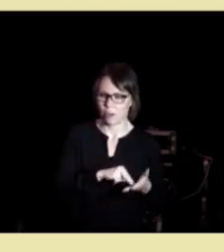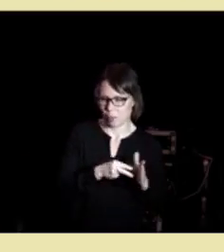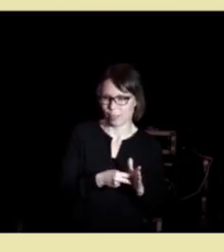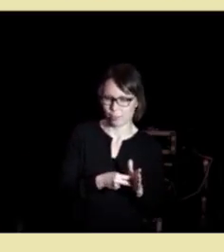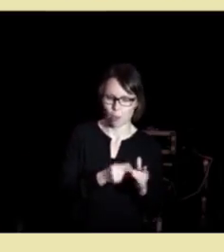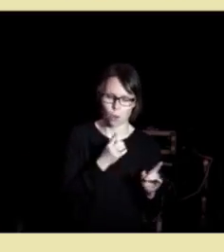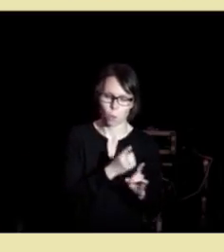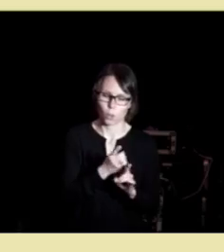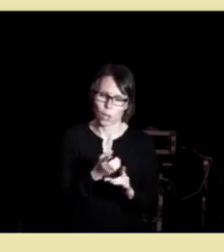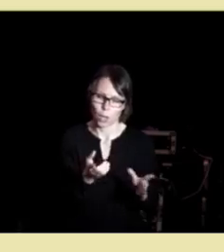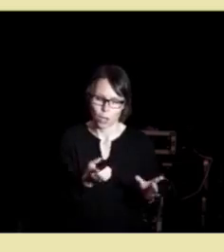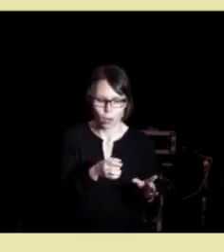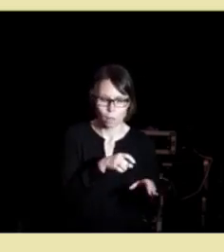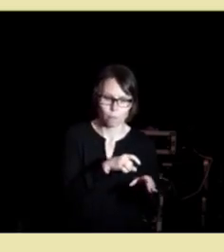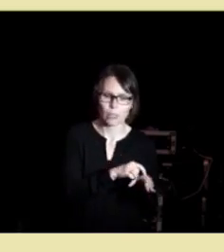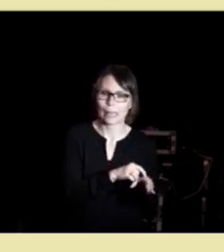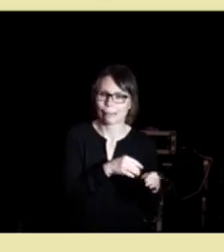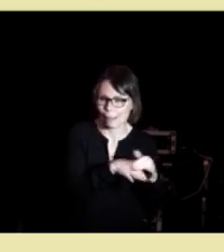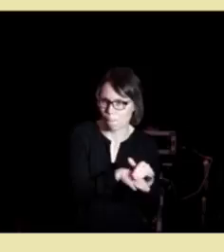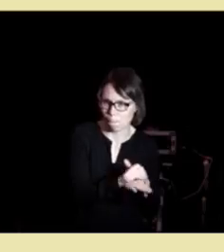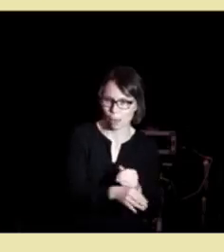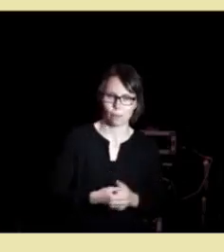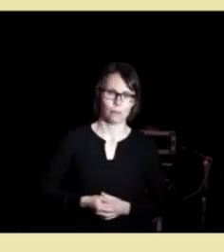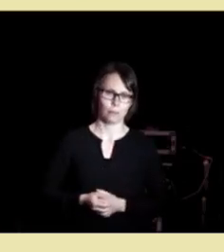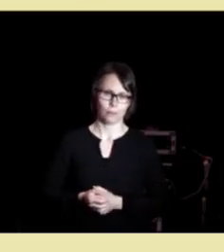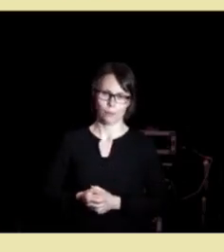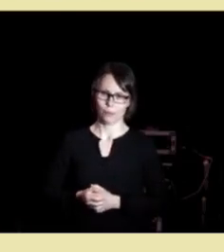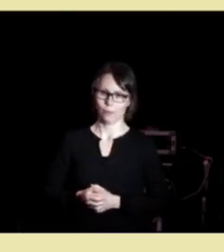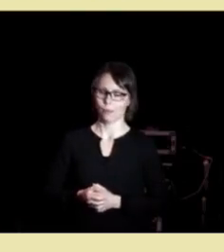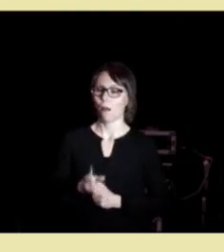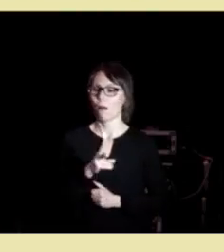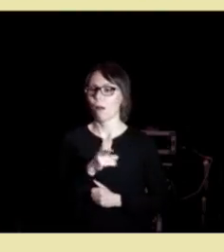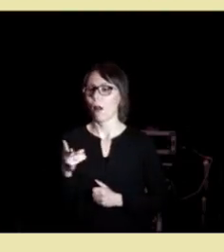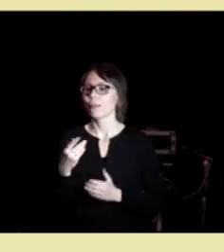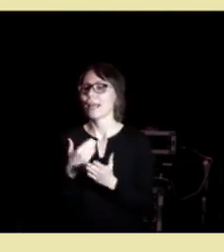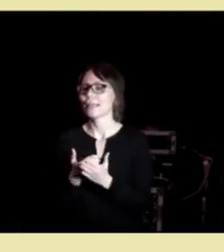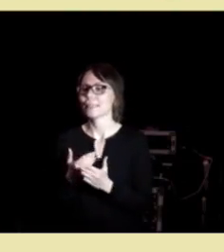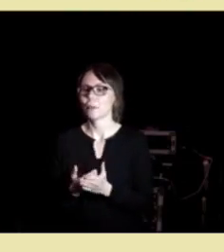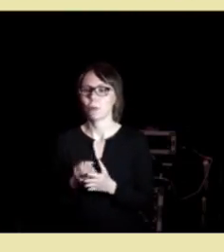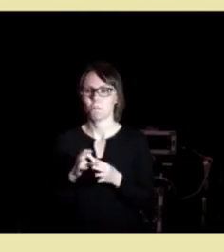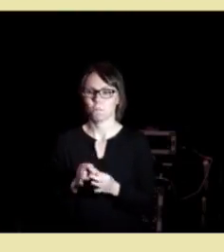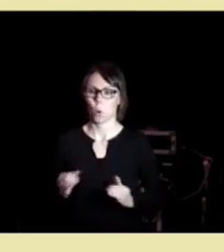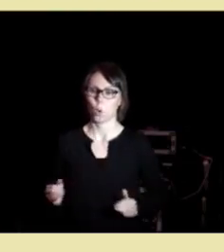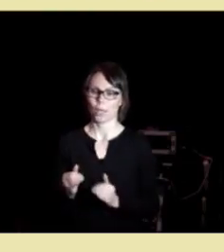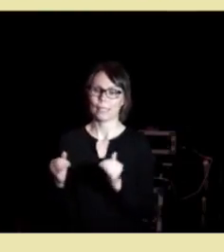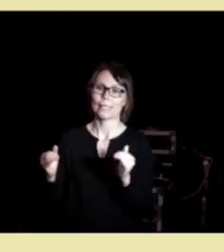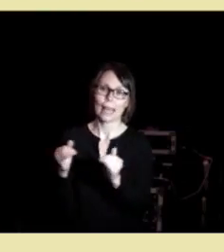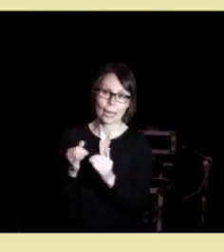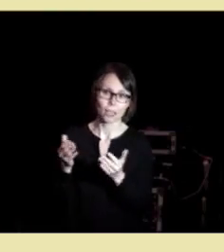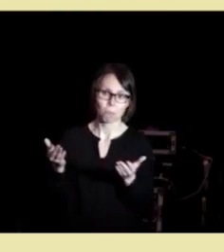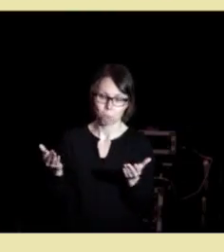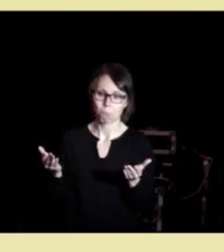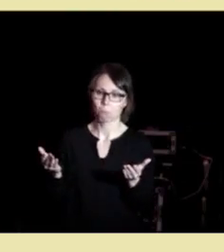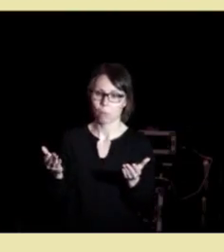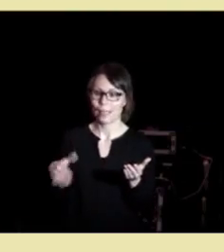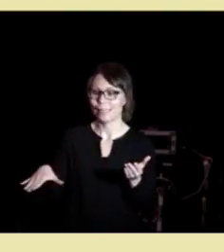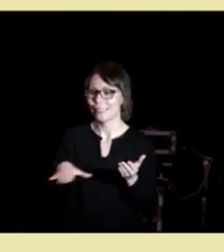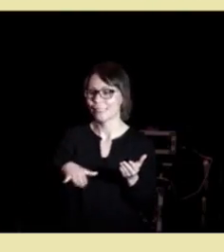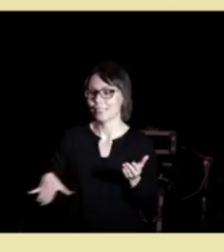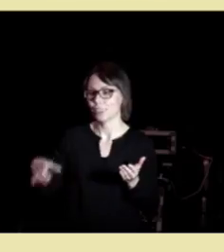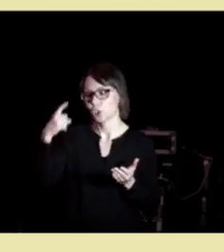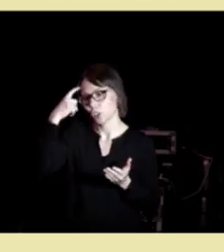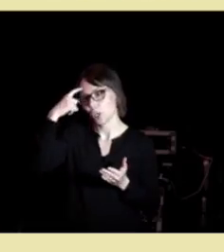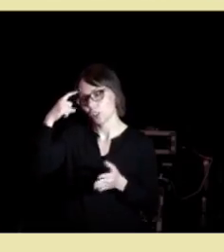mekanismer hvor vi møter pasienten hjemme. Andre eksempler på organisering, det jo